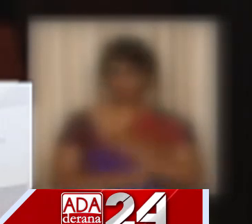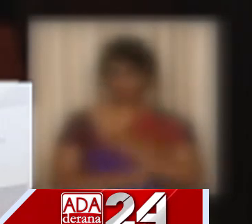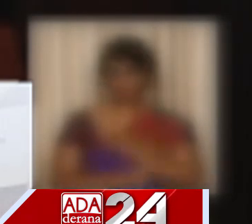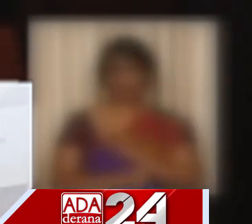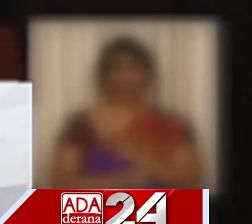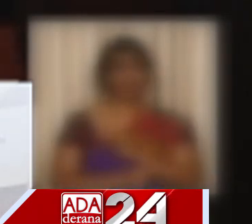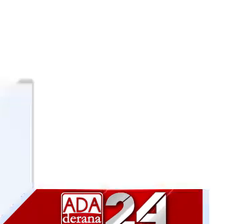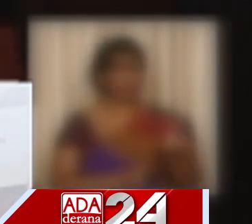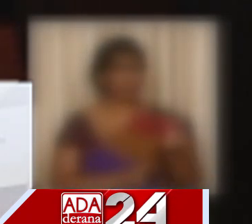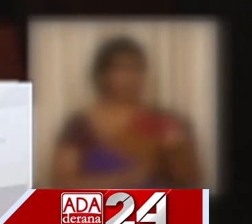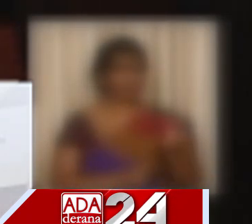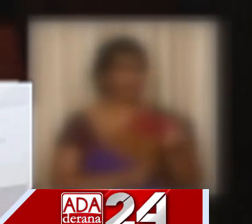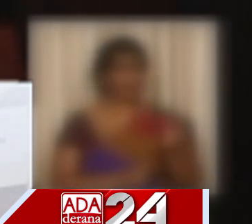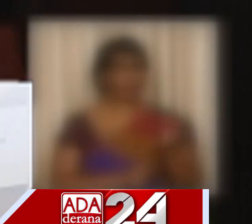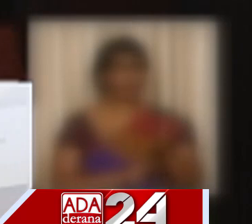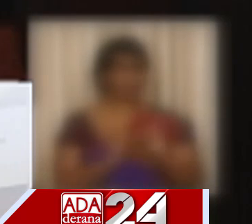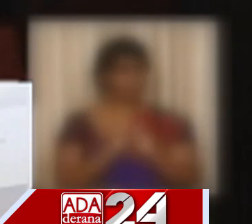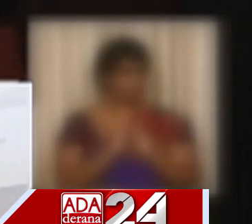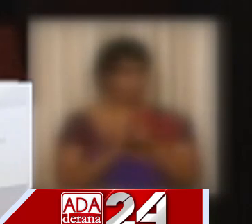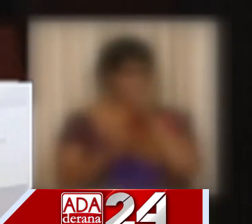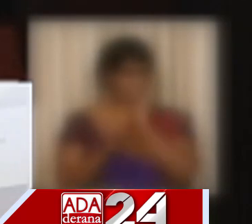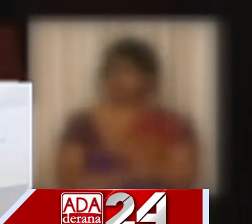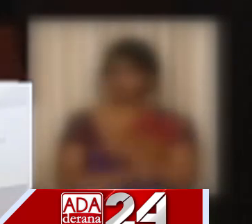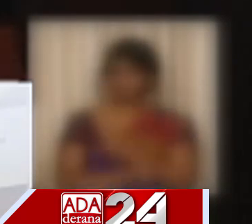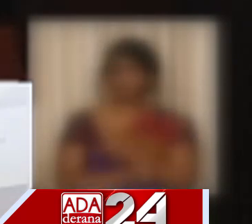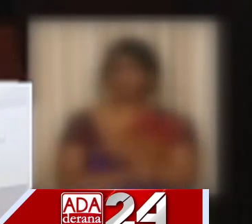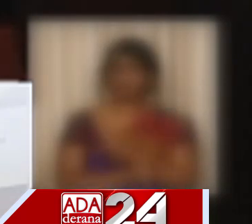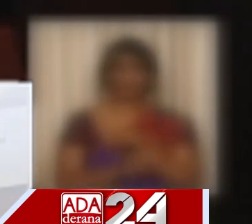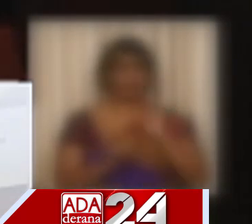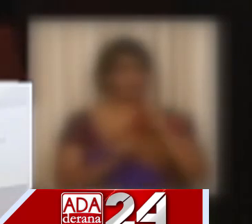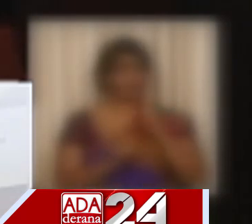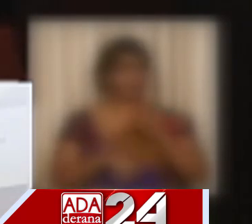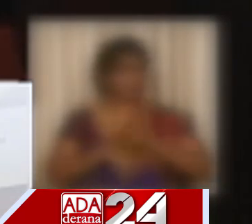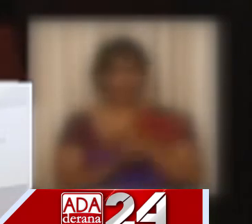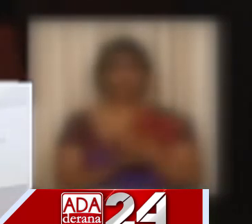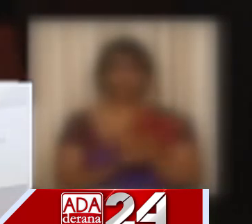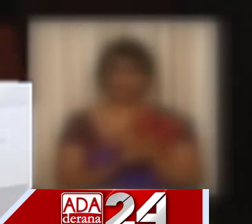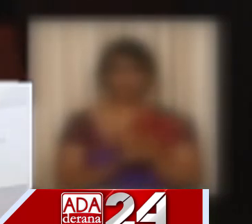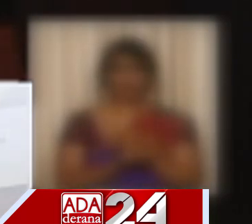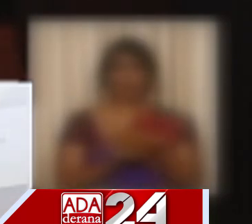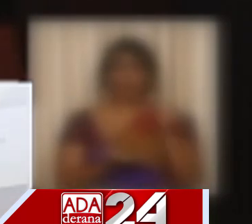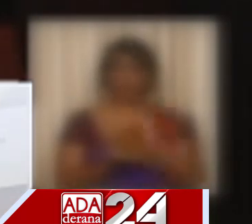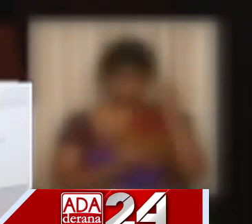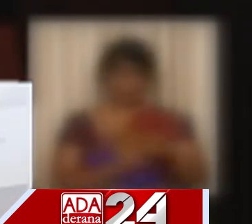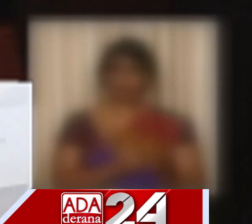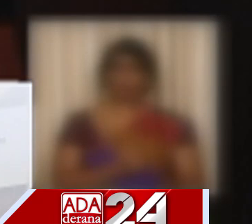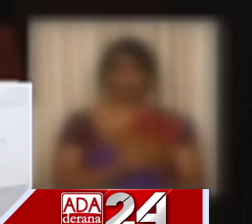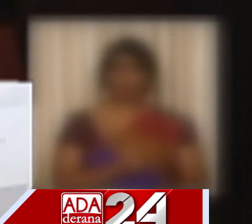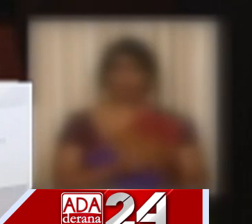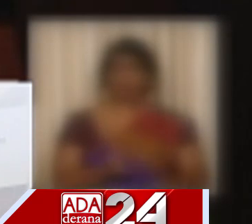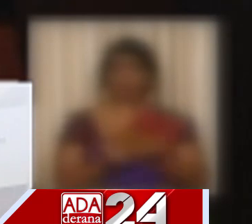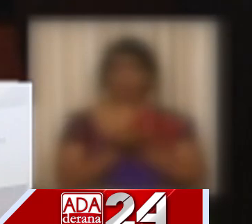අවශ්‍යයි කවුද මේ හානියට පත්තුණු ගිනිබත්තුණු නැවේ යම් යම් අවස්ථාවල කොටස් ආපහු රගෙන යන්නට ඒ